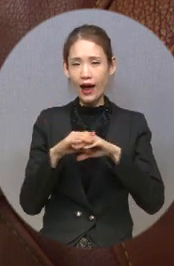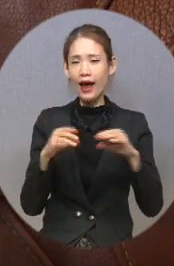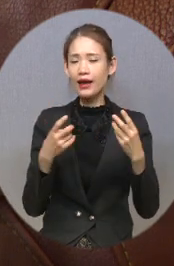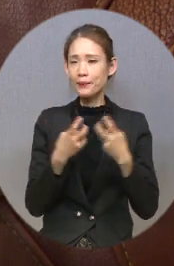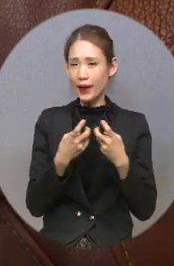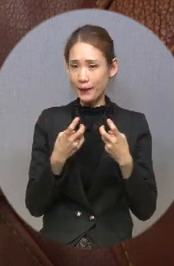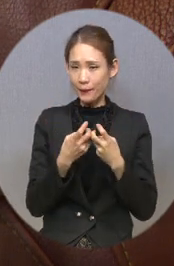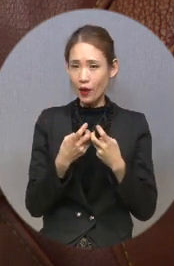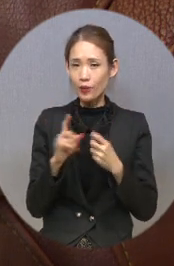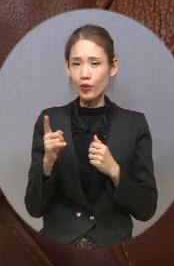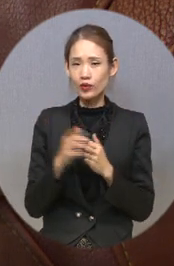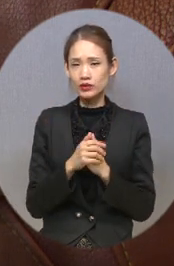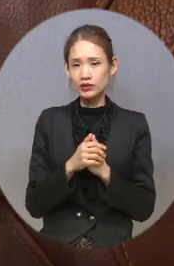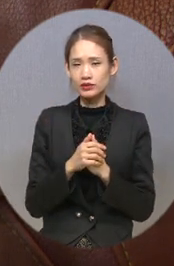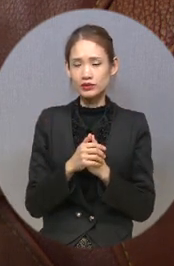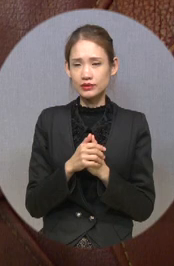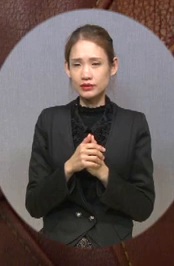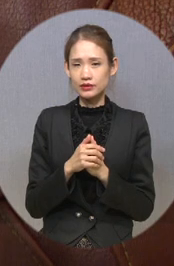생활대책을 위해서